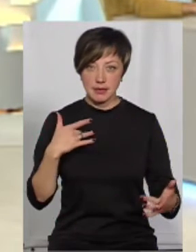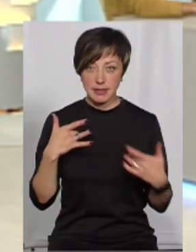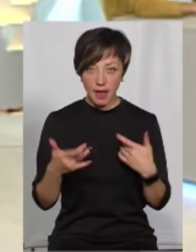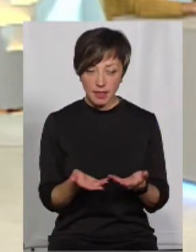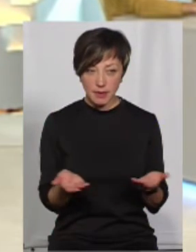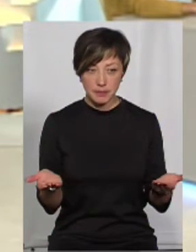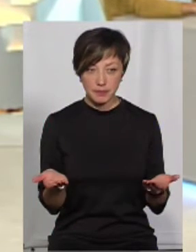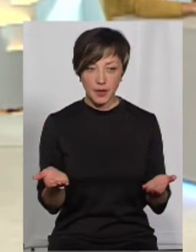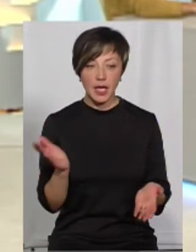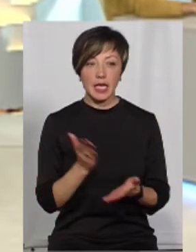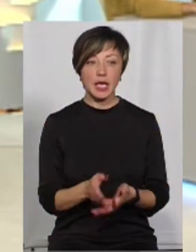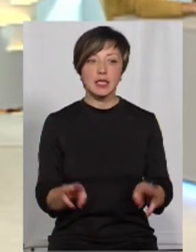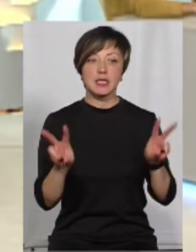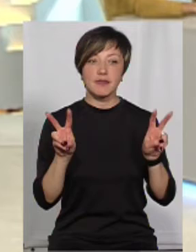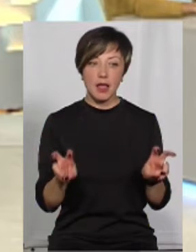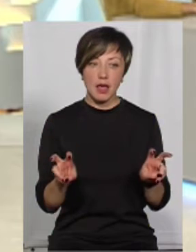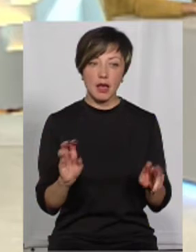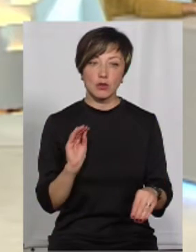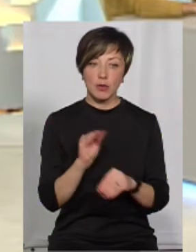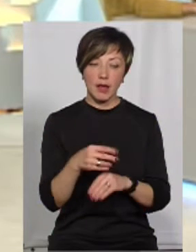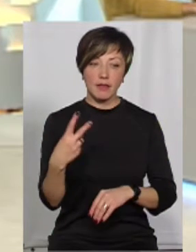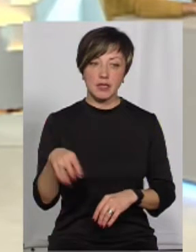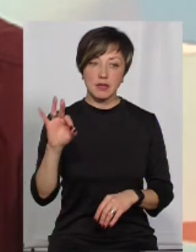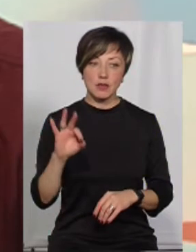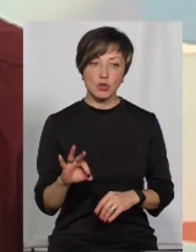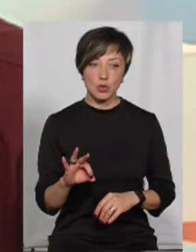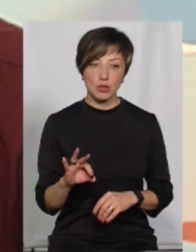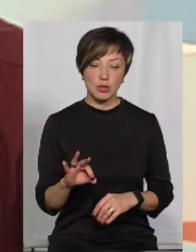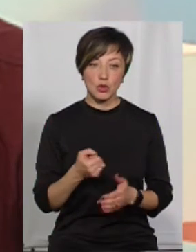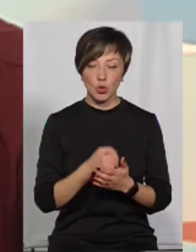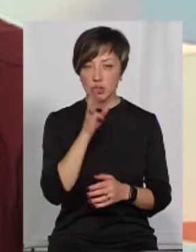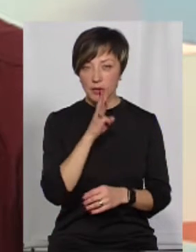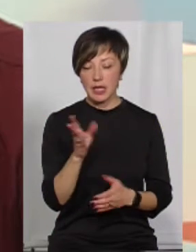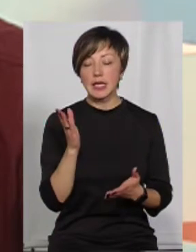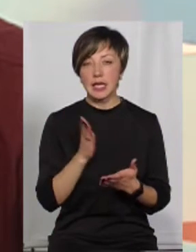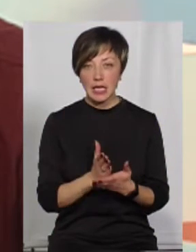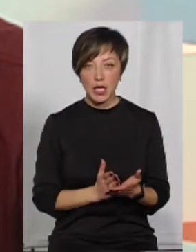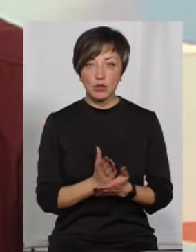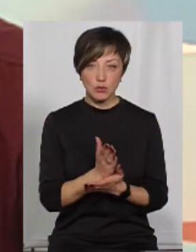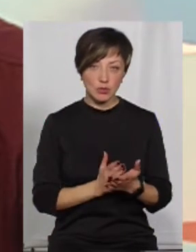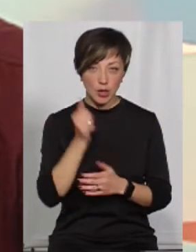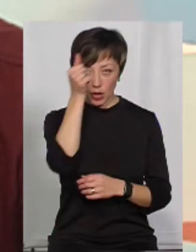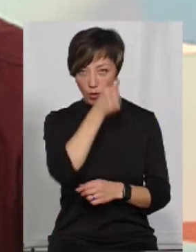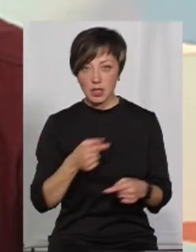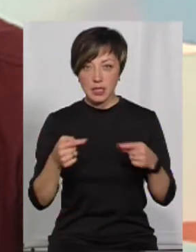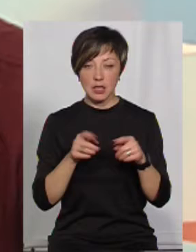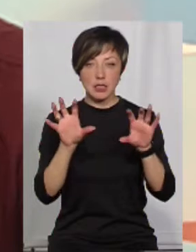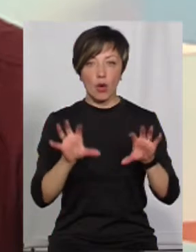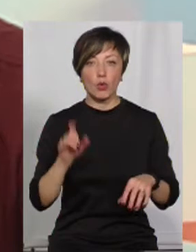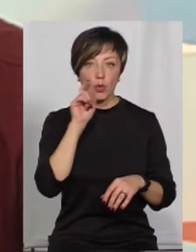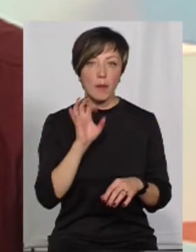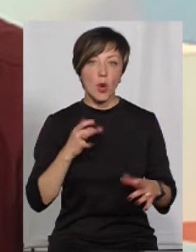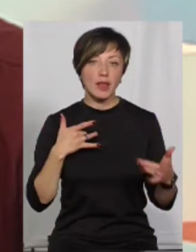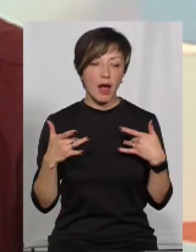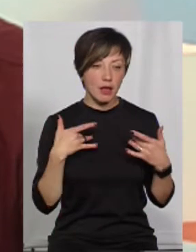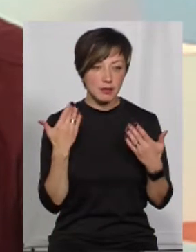є звання, яке додає 20% до заробітної плати, є вислуга років, яка згідно закону України про